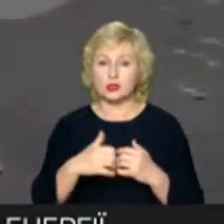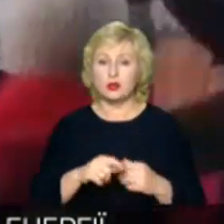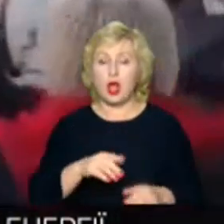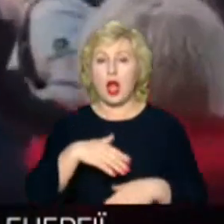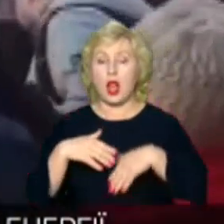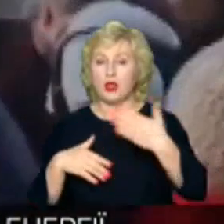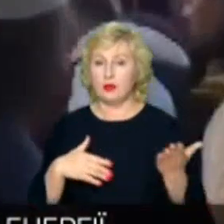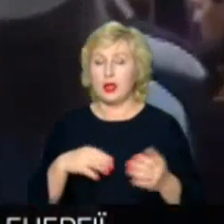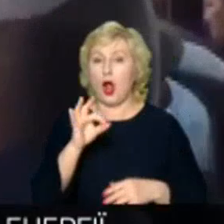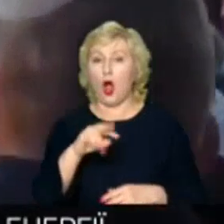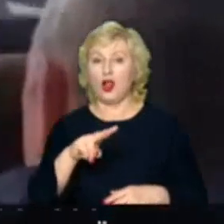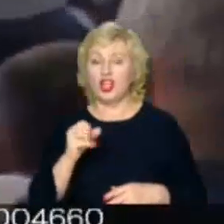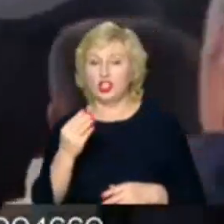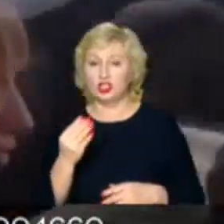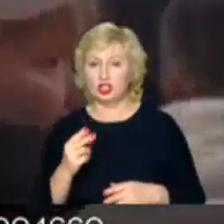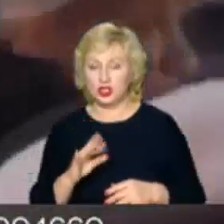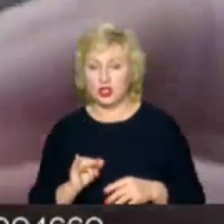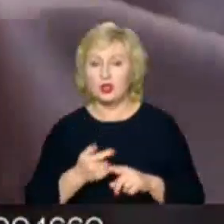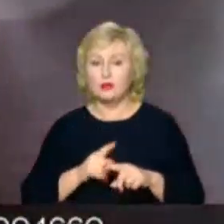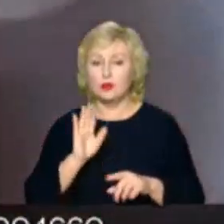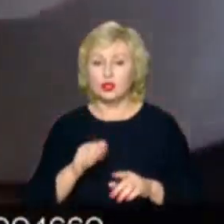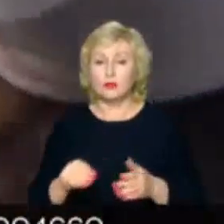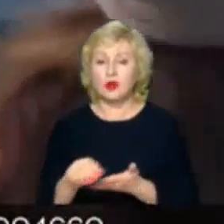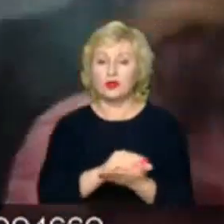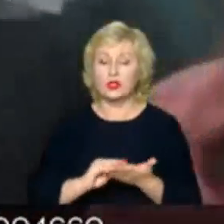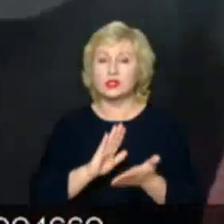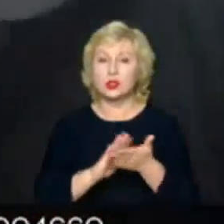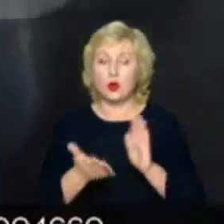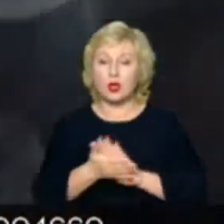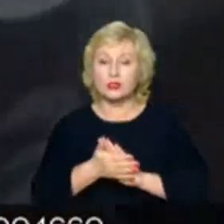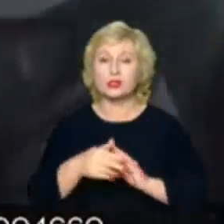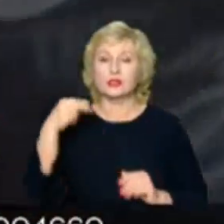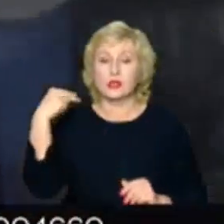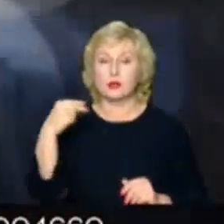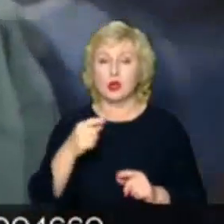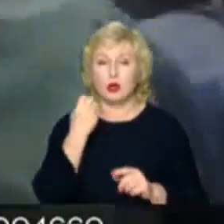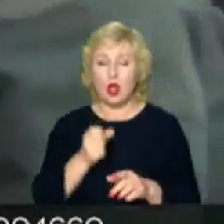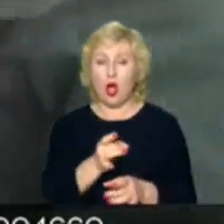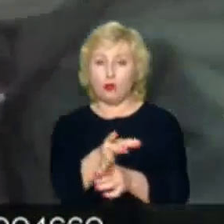військові побоюються, що може повторитися ситуація із Запоріжжям, коли окупанти обстріляли колону мирних мешканців.